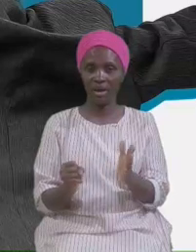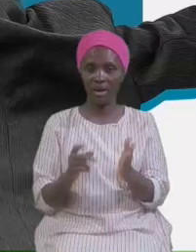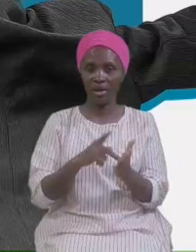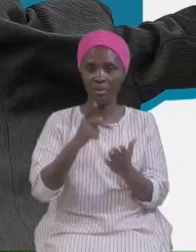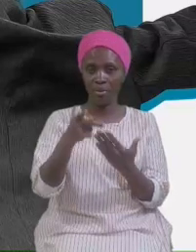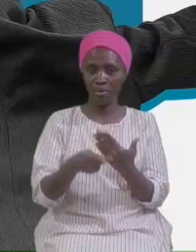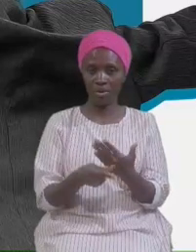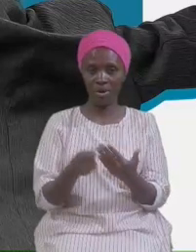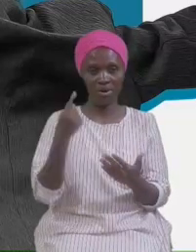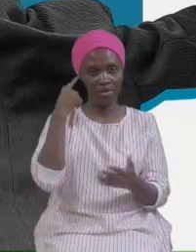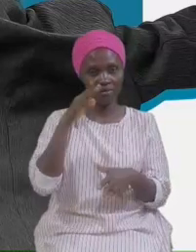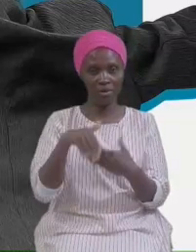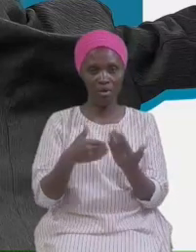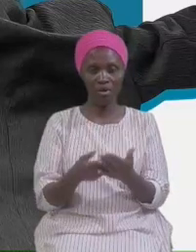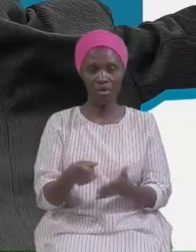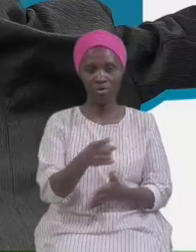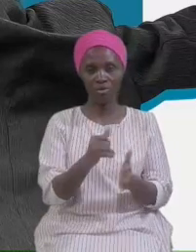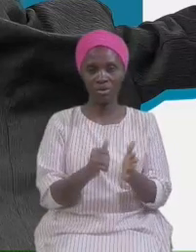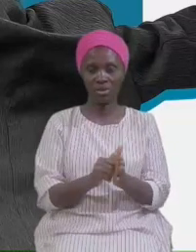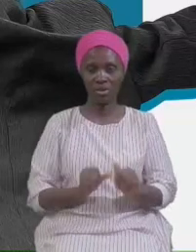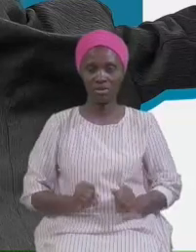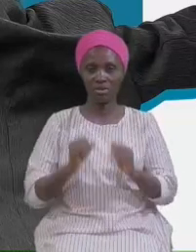Et ceux qui donneront leur vie au Seigneur